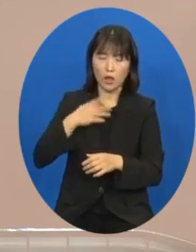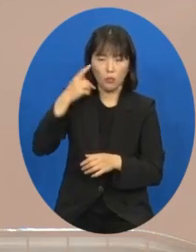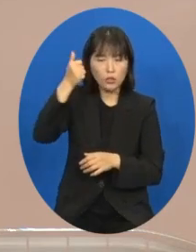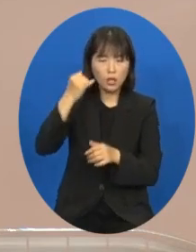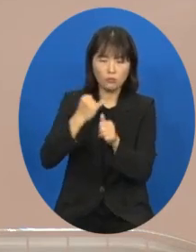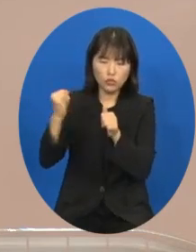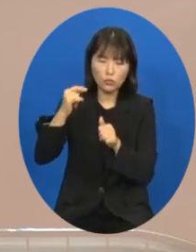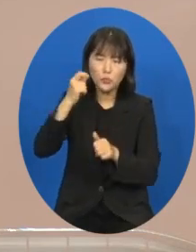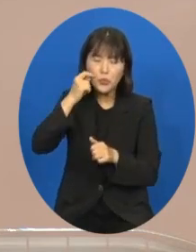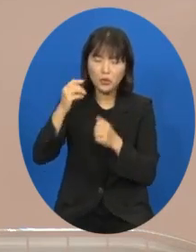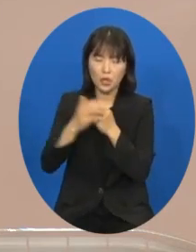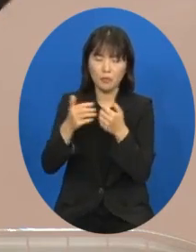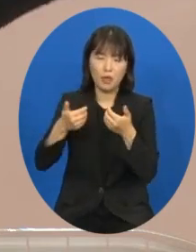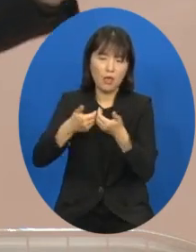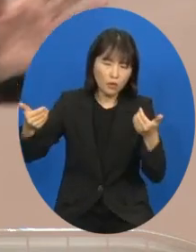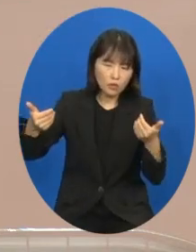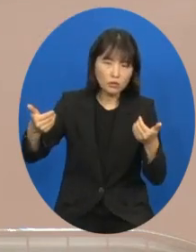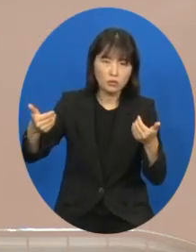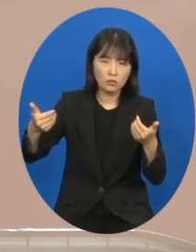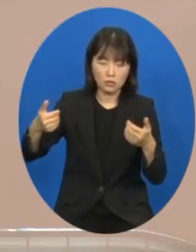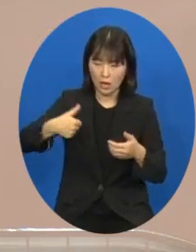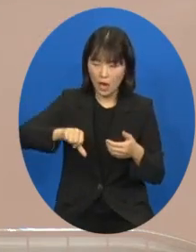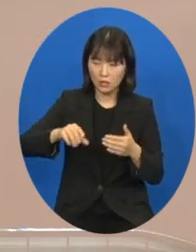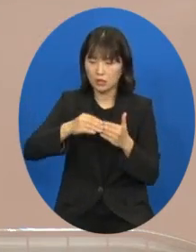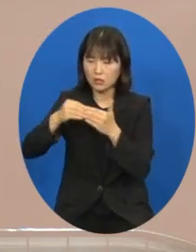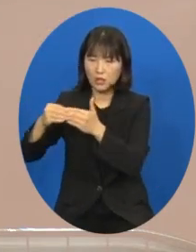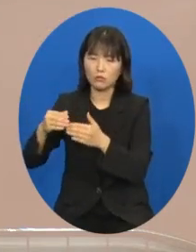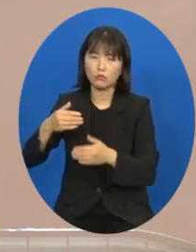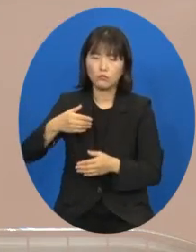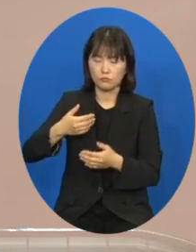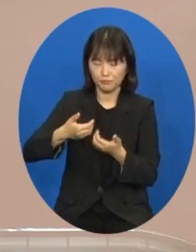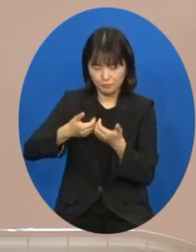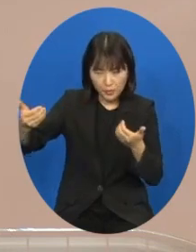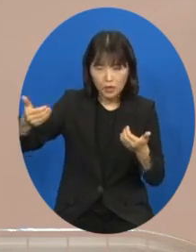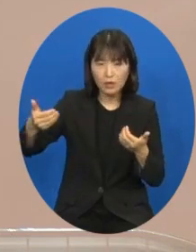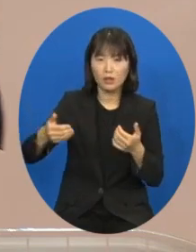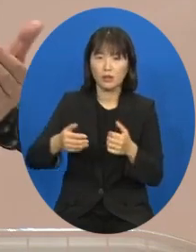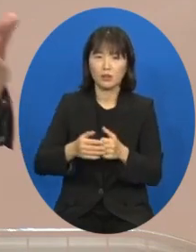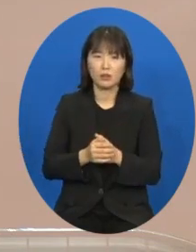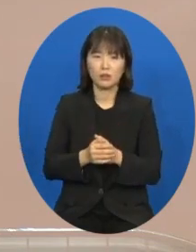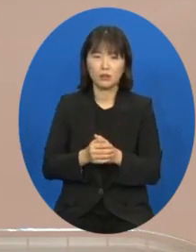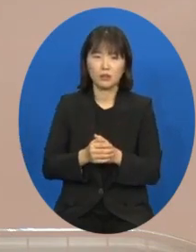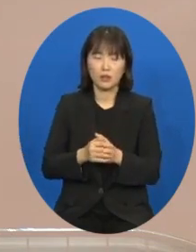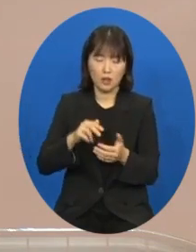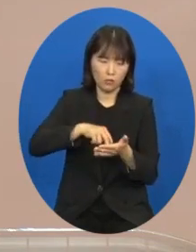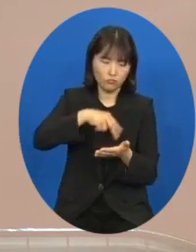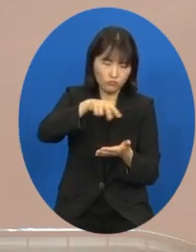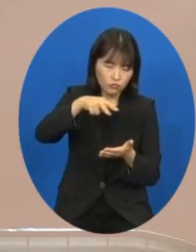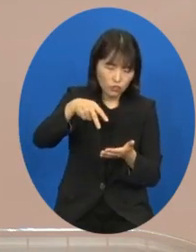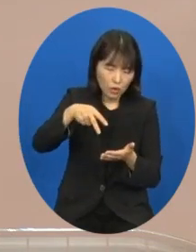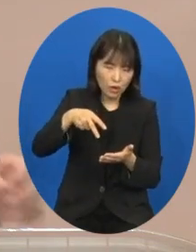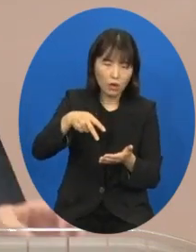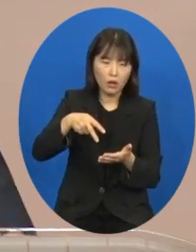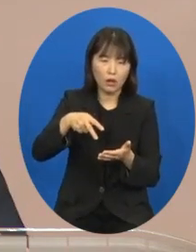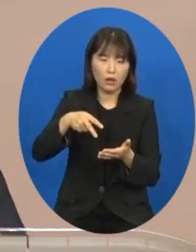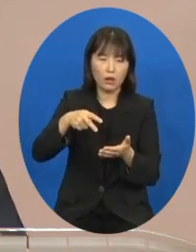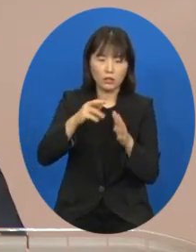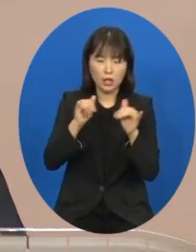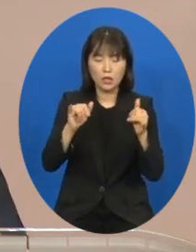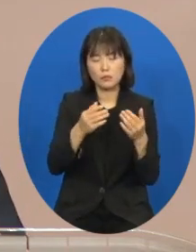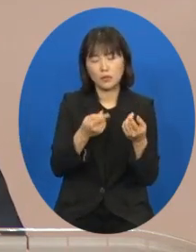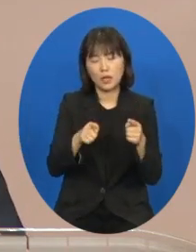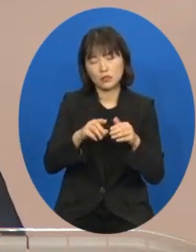그래서 혼자 아들 데리고 아내가 떠나고 그래서 불황자들 데리고 같이 사신